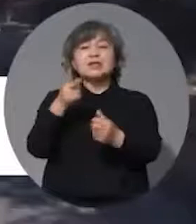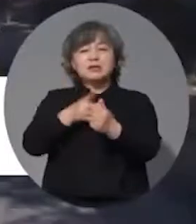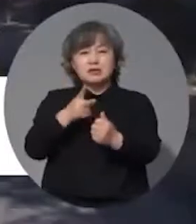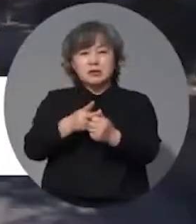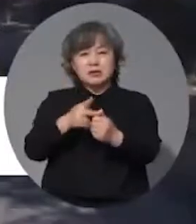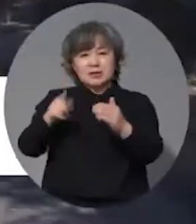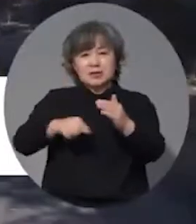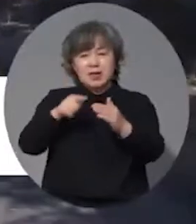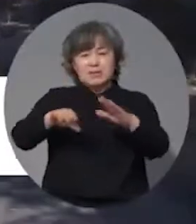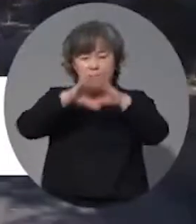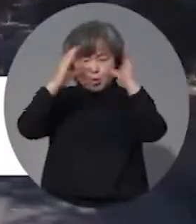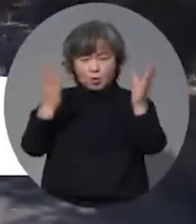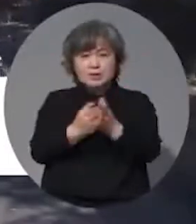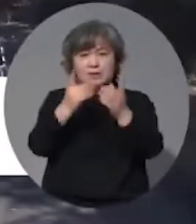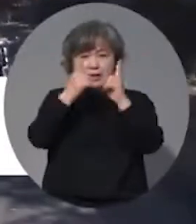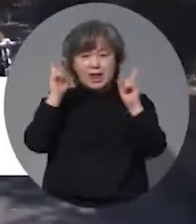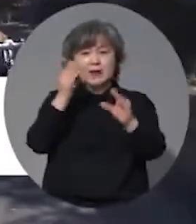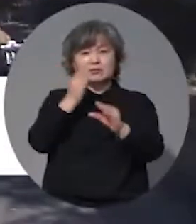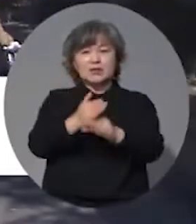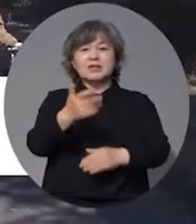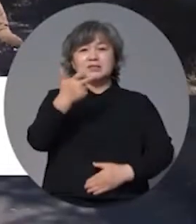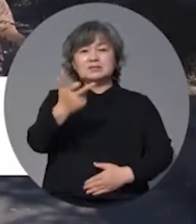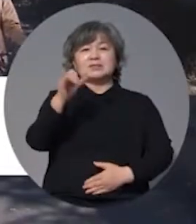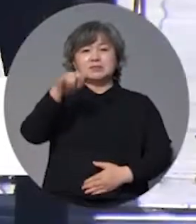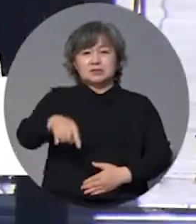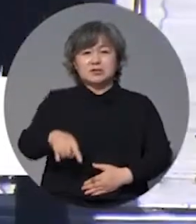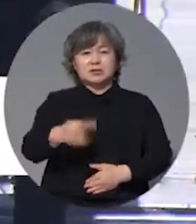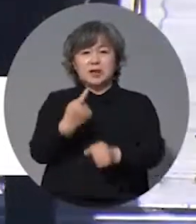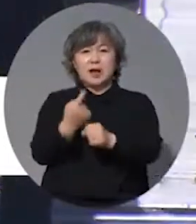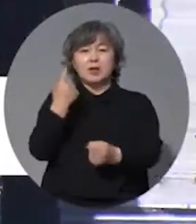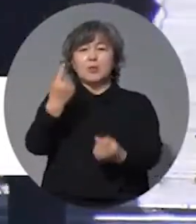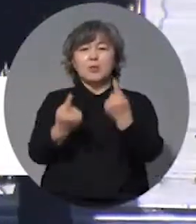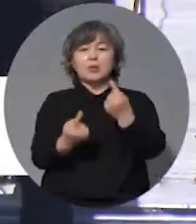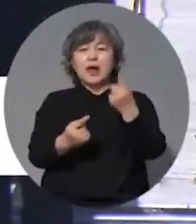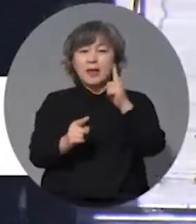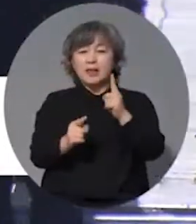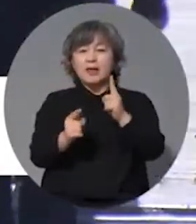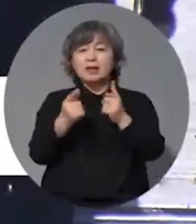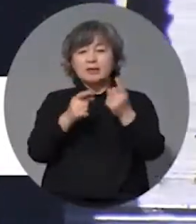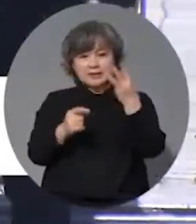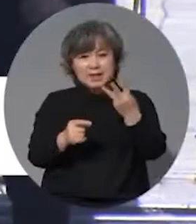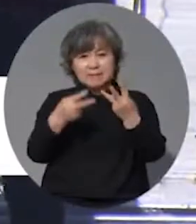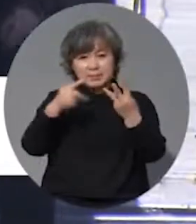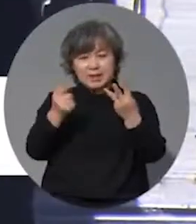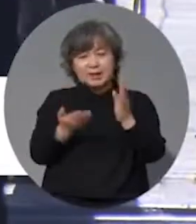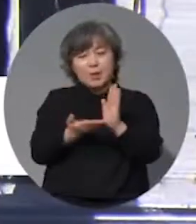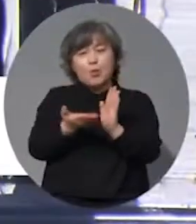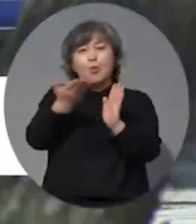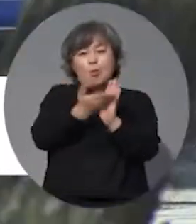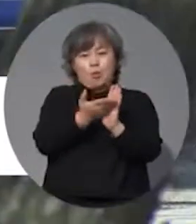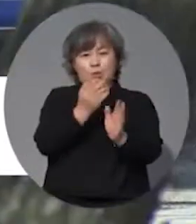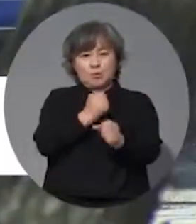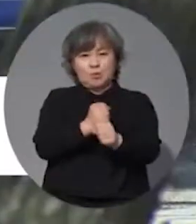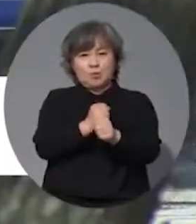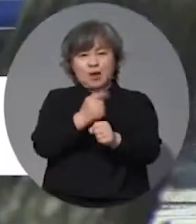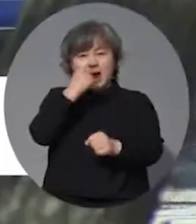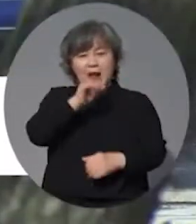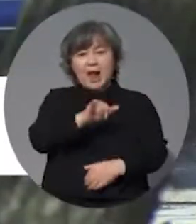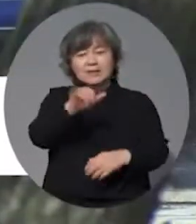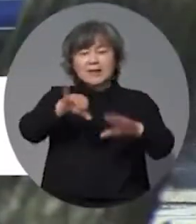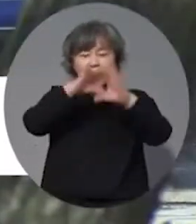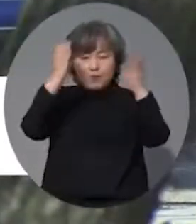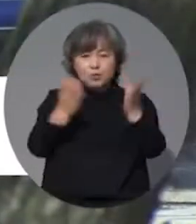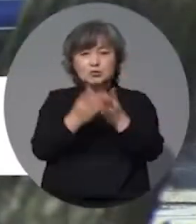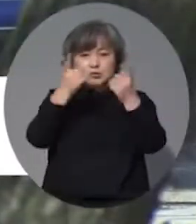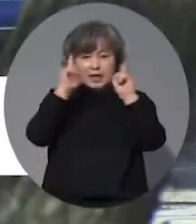국내 전체 대학 가운데는 17위로 전년도보다 각각 1단계 3단계가 상승했습니다 아시아 전체 대학